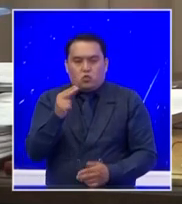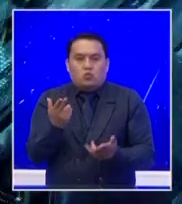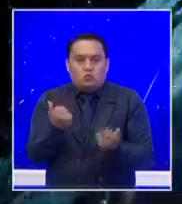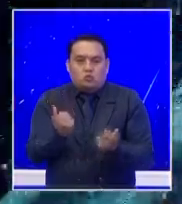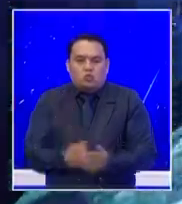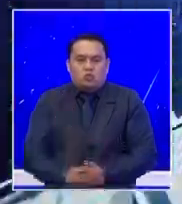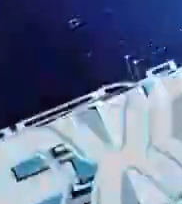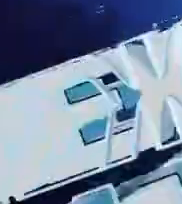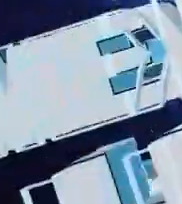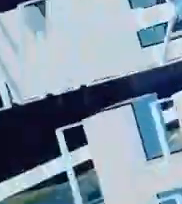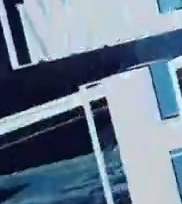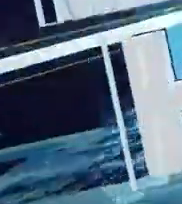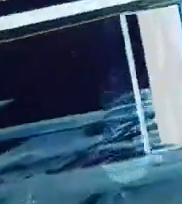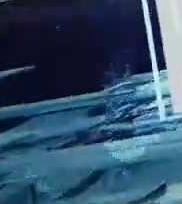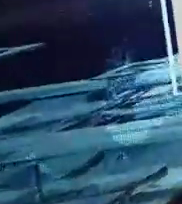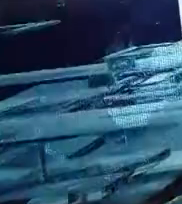объеме.